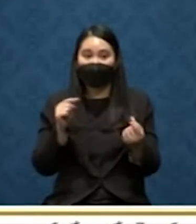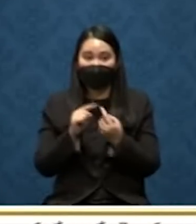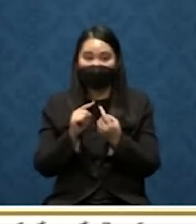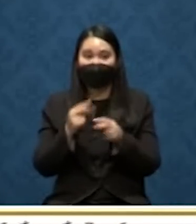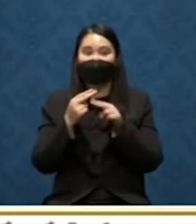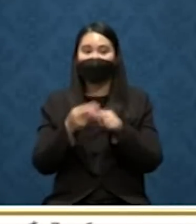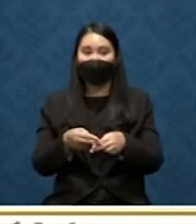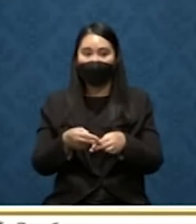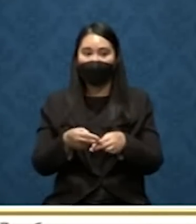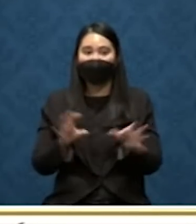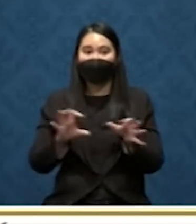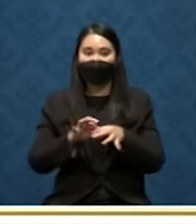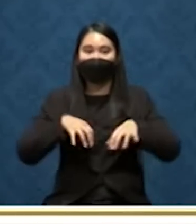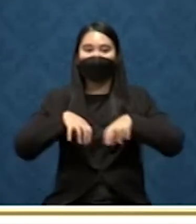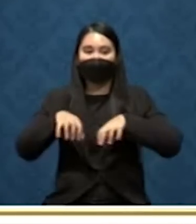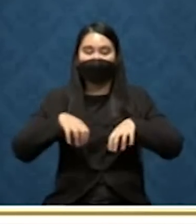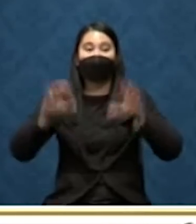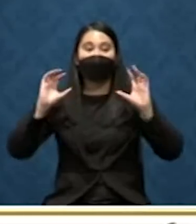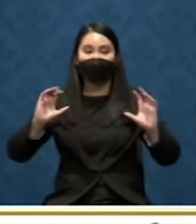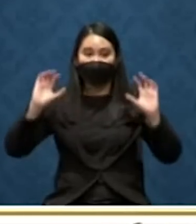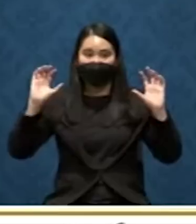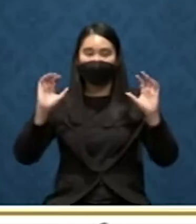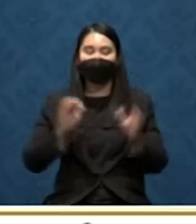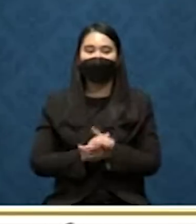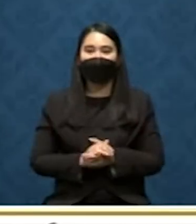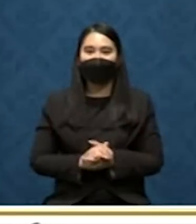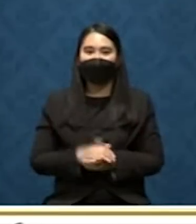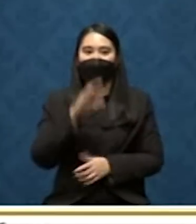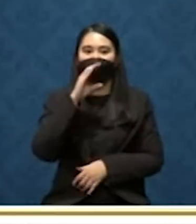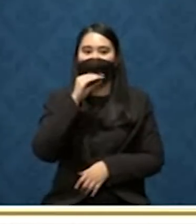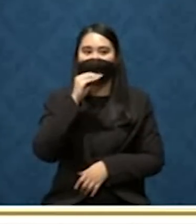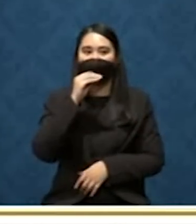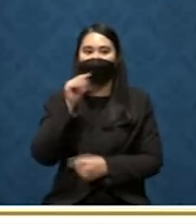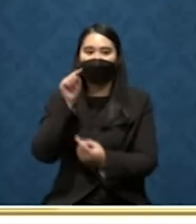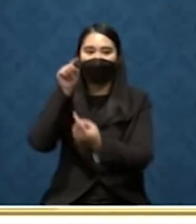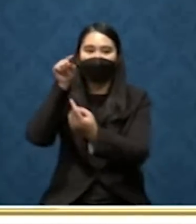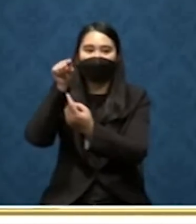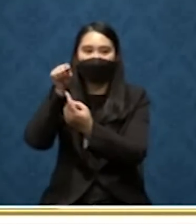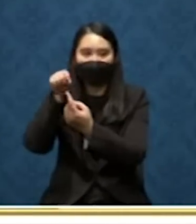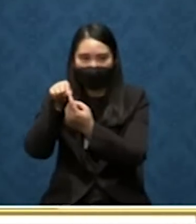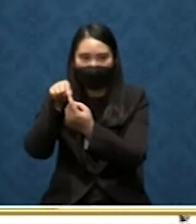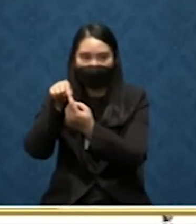บการบรินามกของรัฐบาลอย่าไปไกล ถึงขนาด